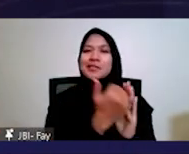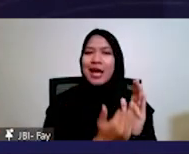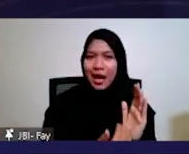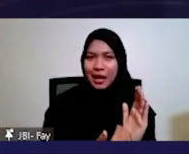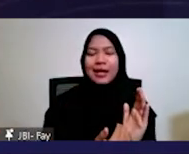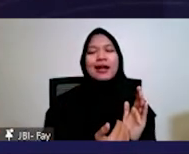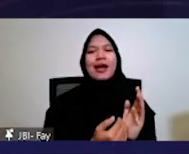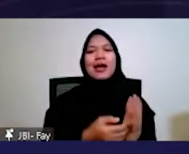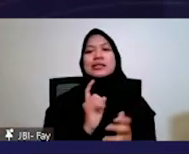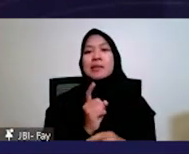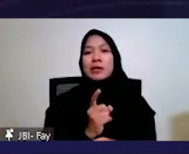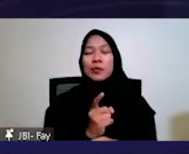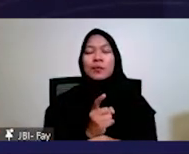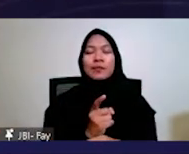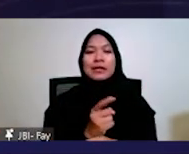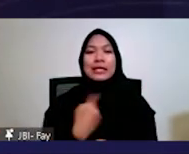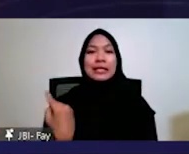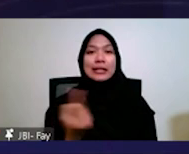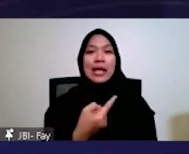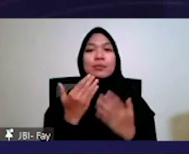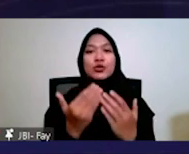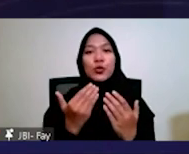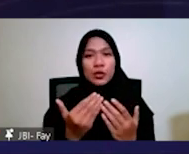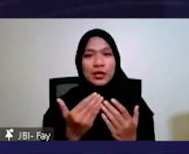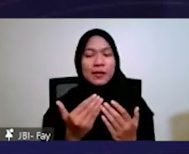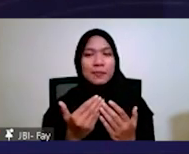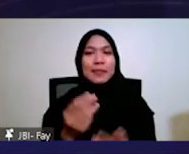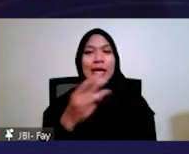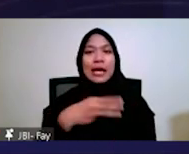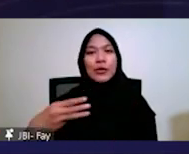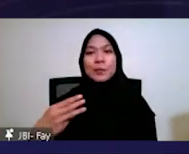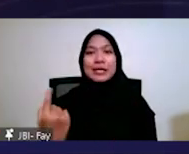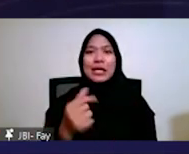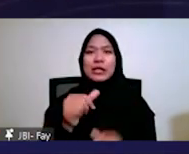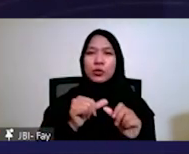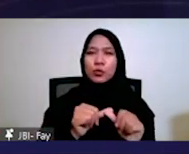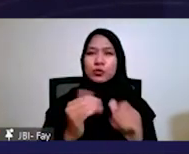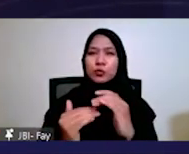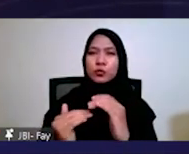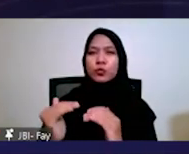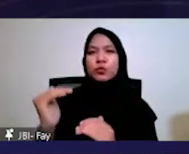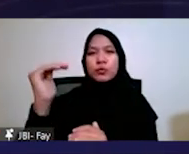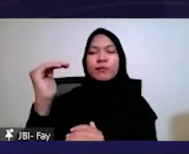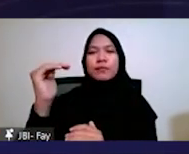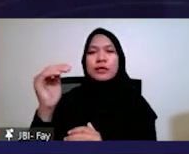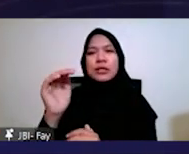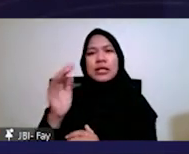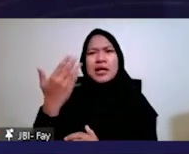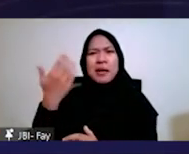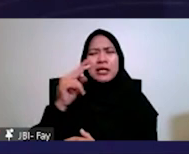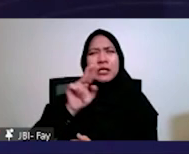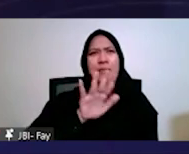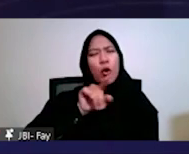nah Oleh karena itu kita bersyukur ekonomi kita terus tumbuh jadul antik dua kemarin